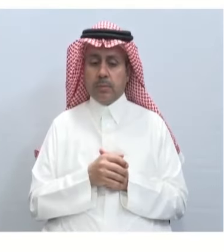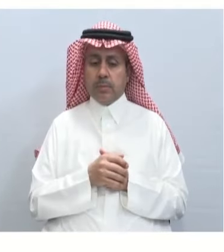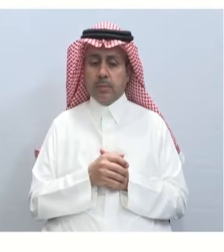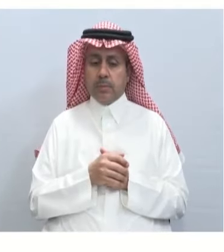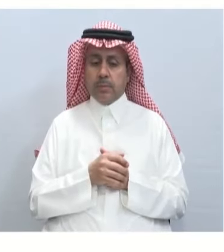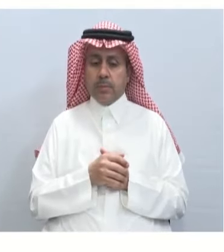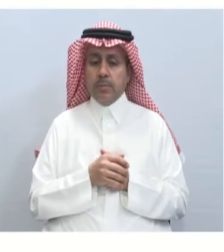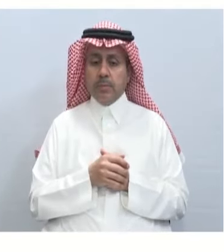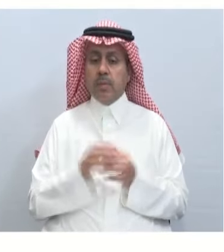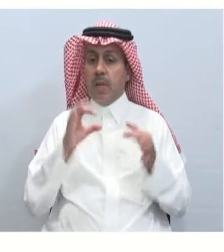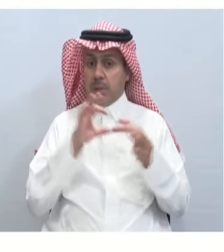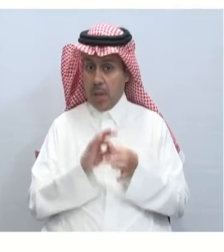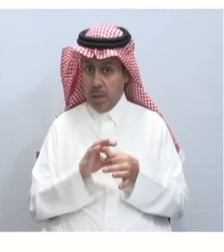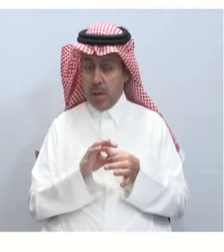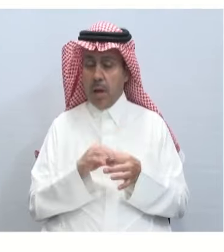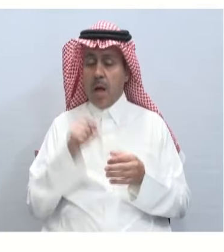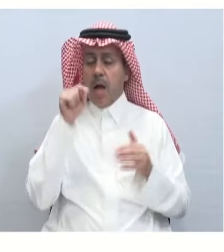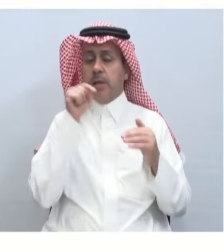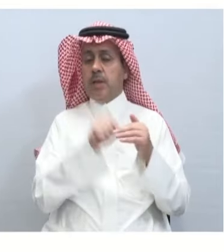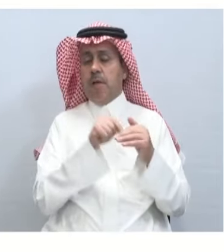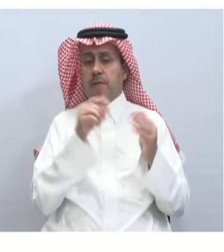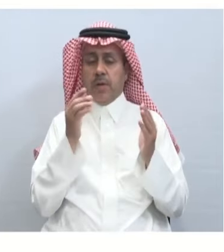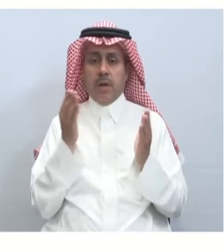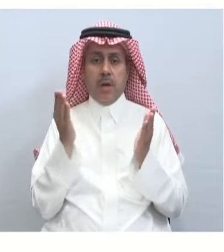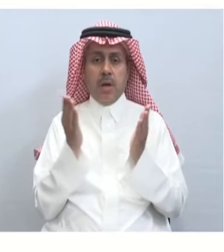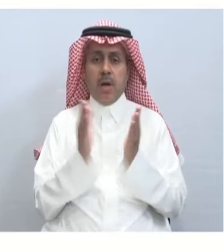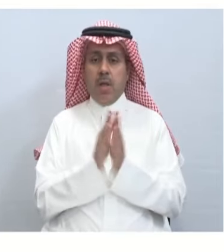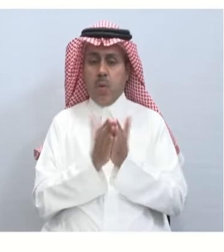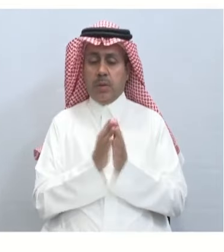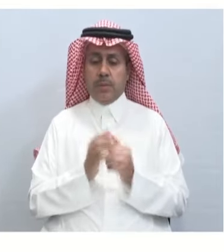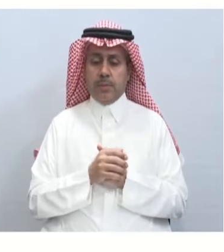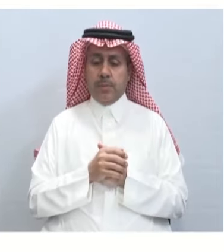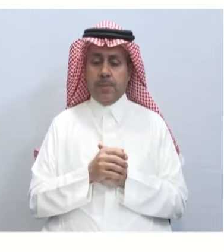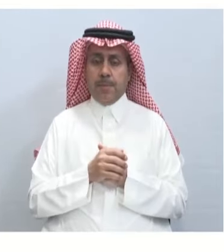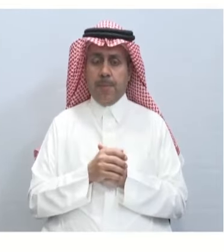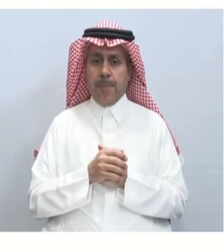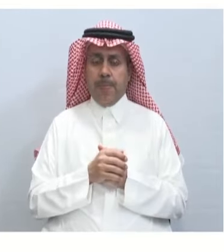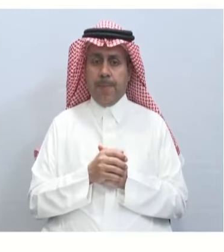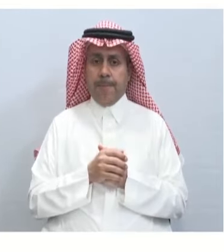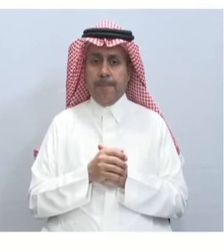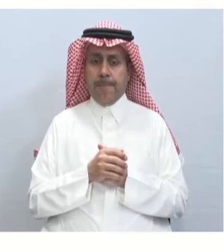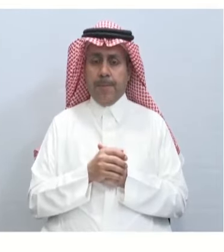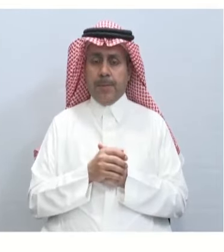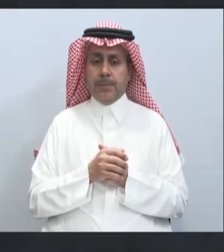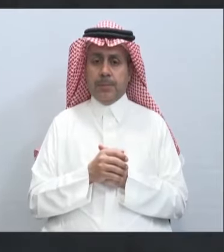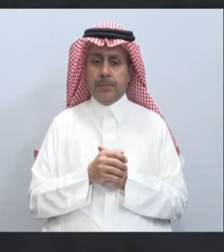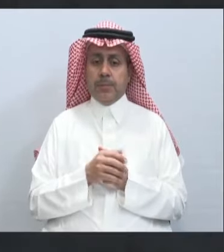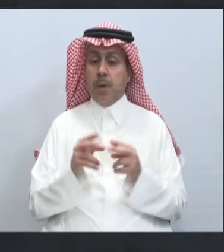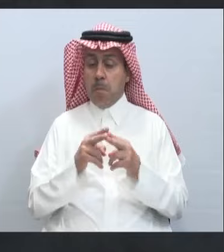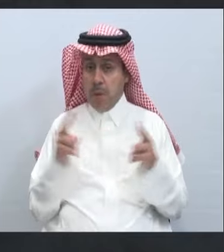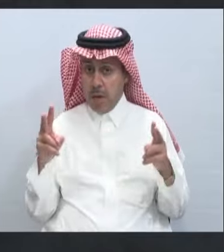يتعلق باهداف هذه الوحده كما ترون ابنائي وبناتي فاننا قد اتينا على